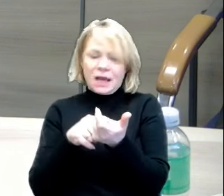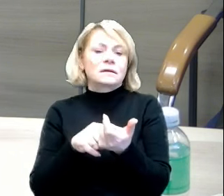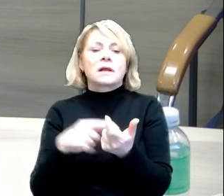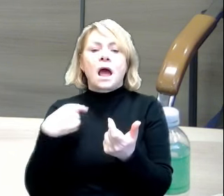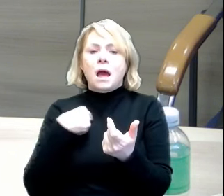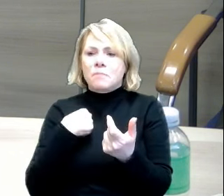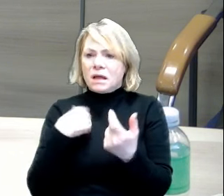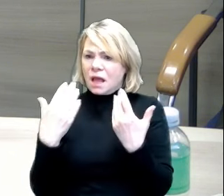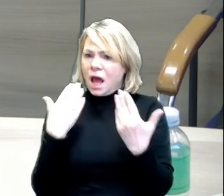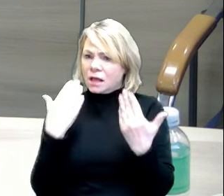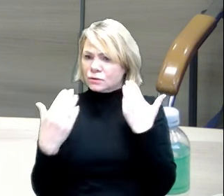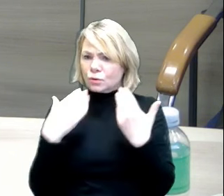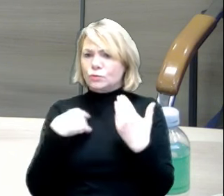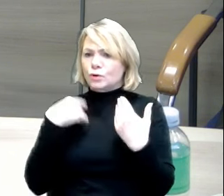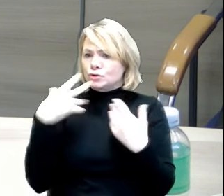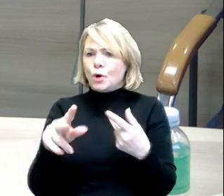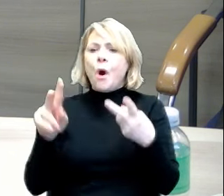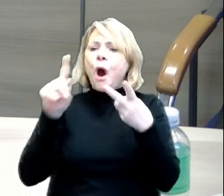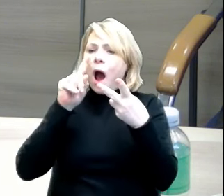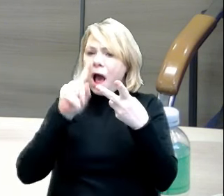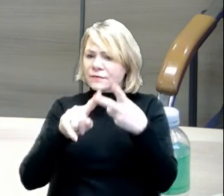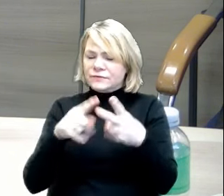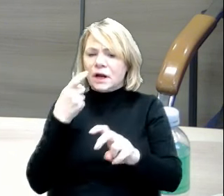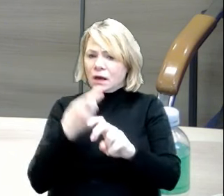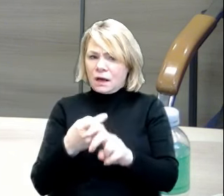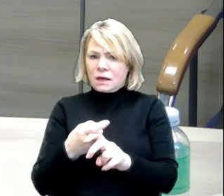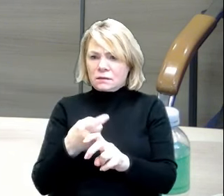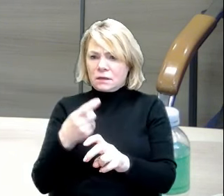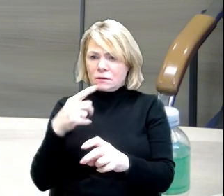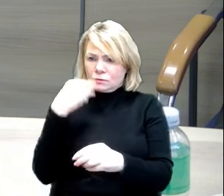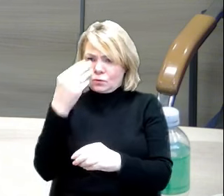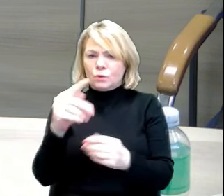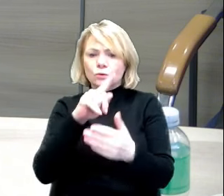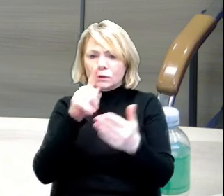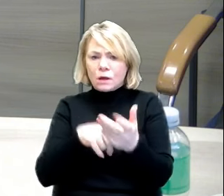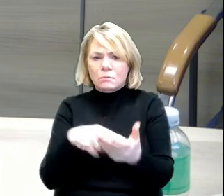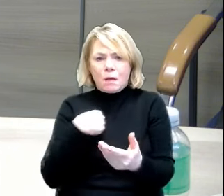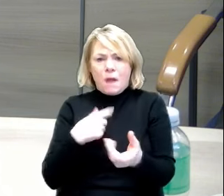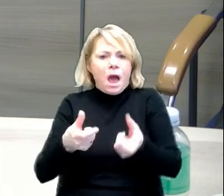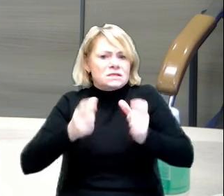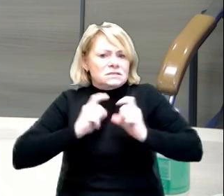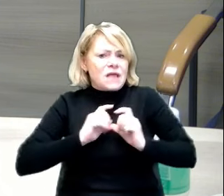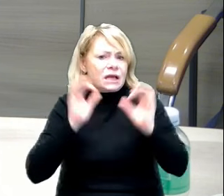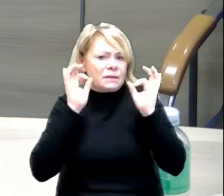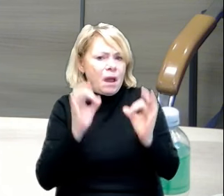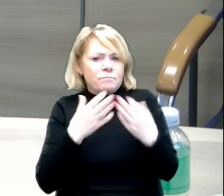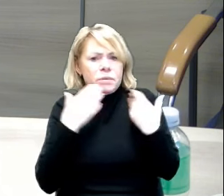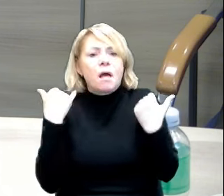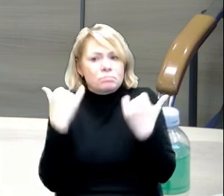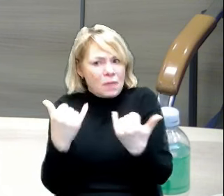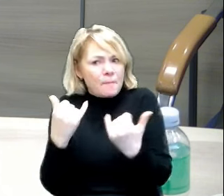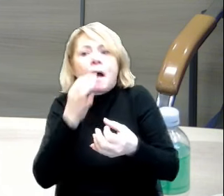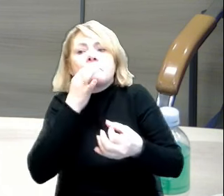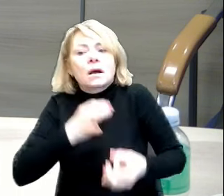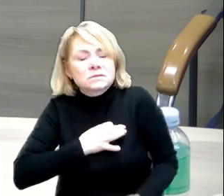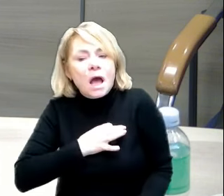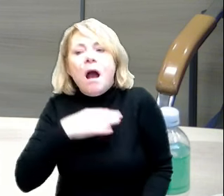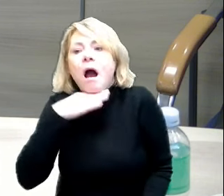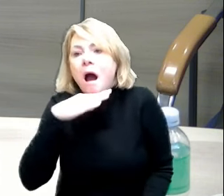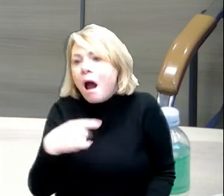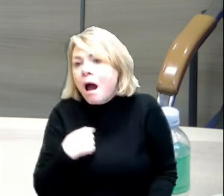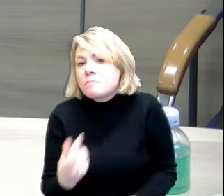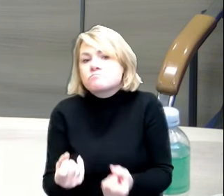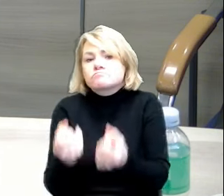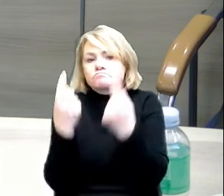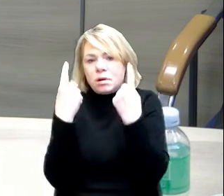kartą klausimą dėl to kad aiškiai normaliai negaunu atsakymų jūs pasakėt dabar kažką bent išgirdau bet tarp viso to ką sakėt buvo labai daug